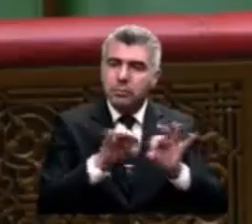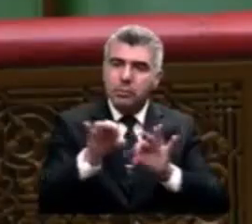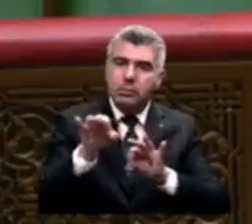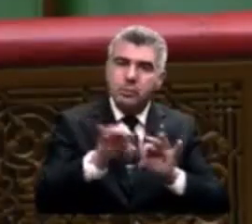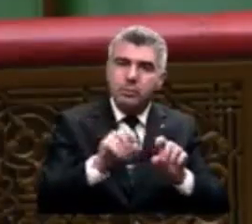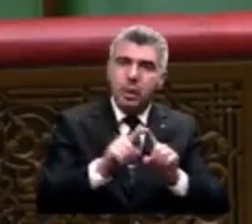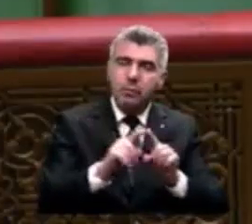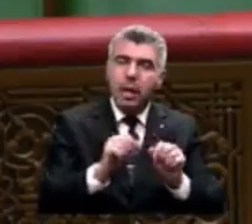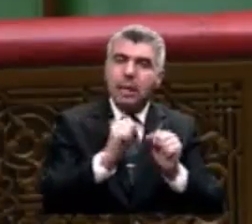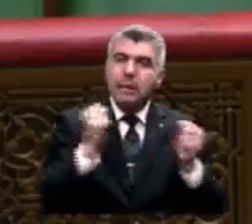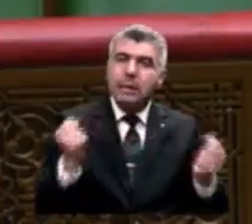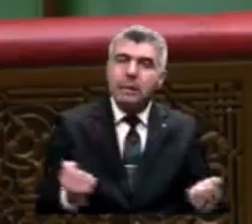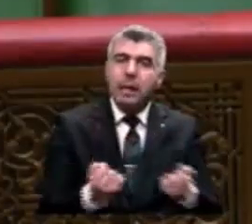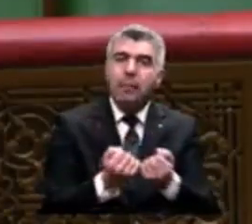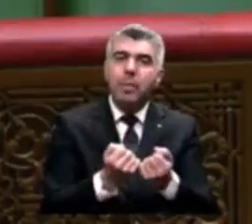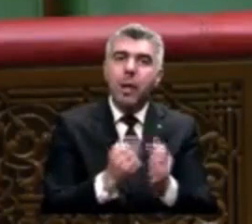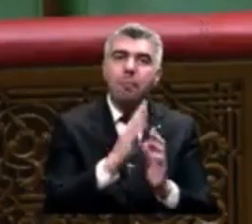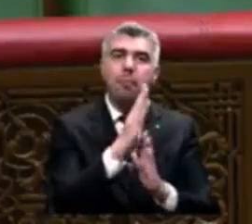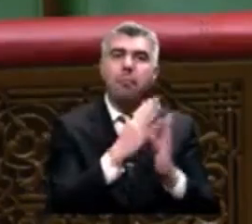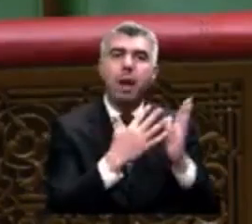للبرنامج التنموي، واللي